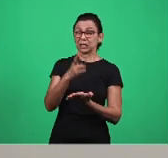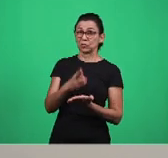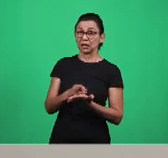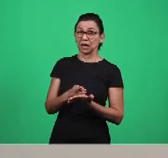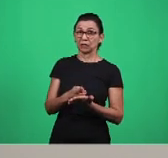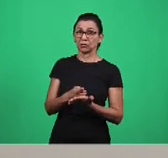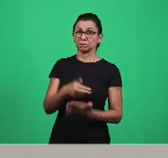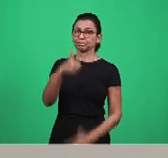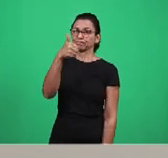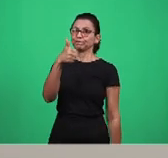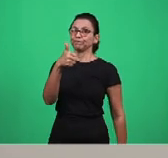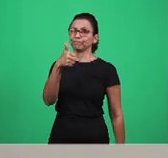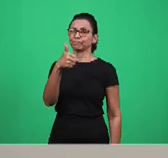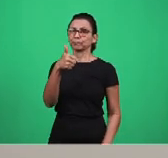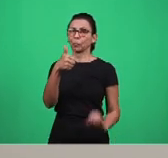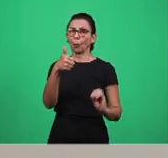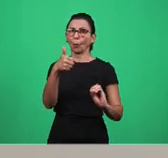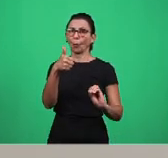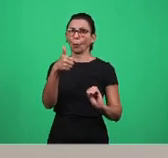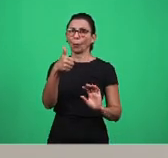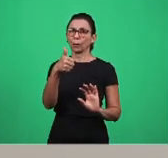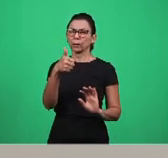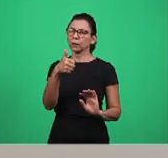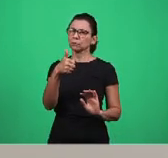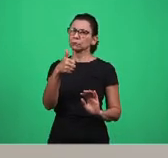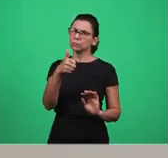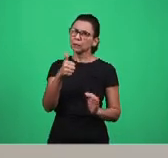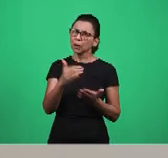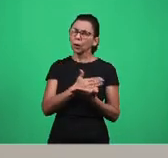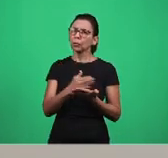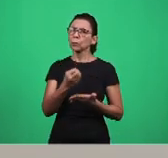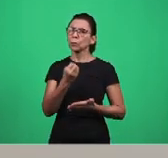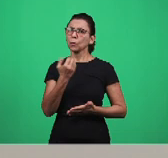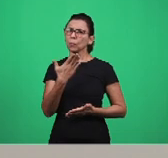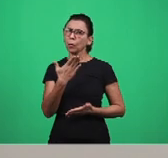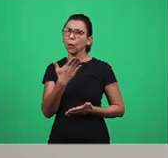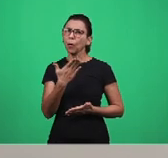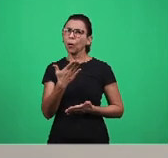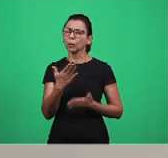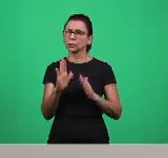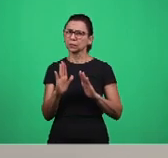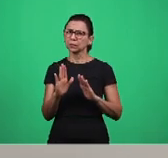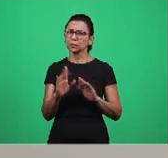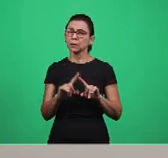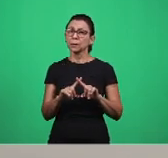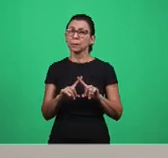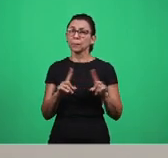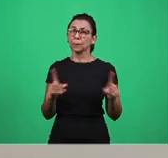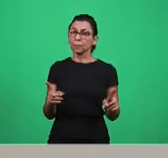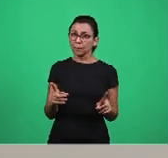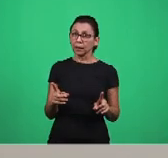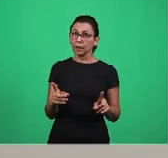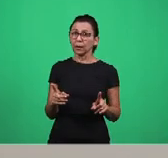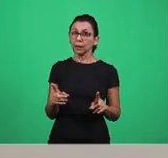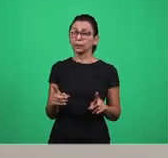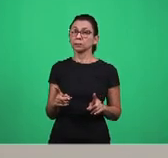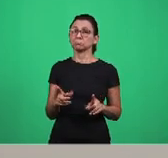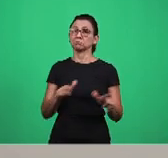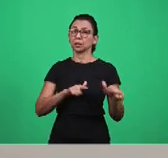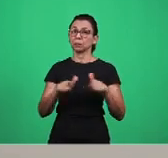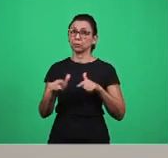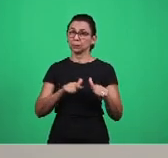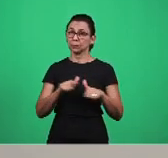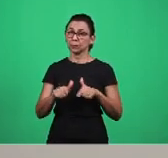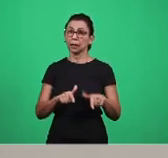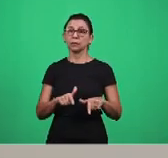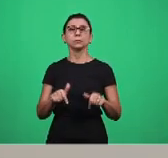bons résultats, isolés, quelques-uns, mais il y a des travaux extraordinaires, en nombre très